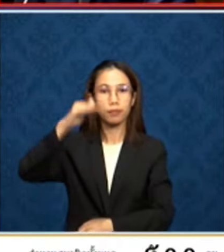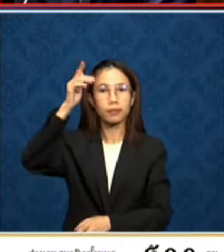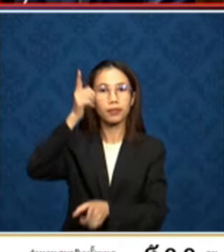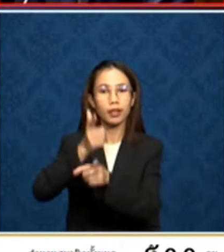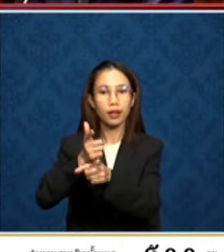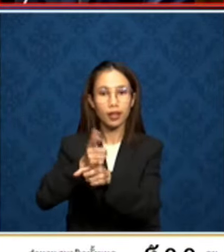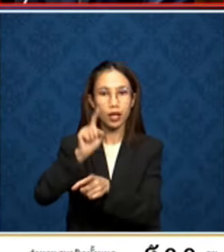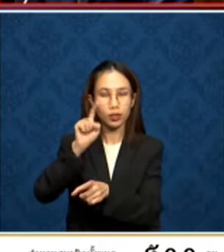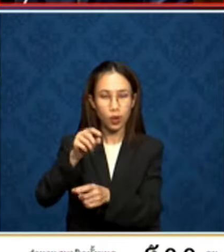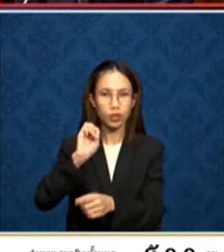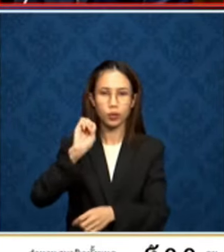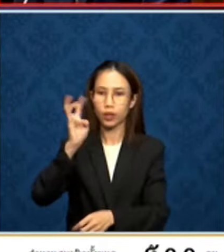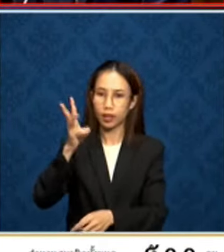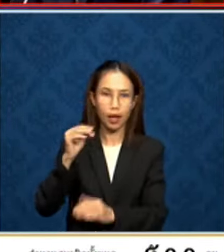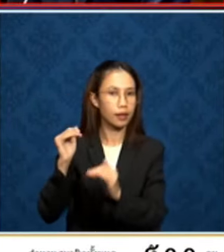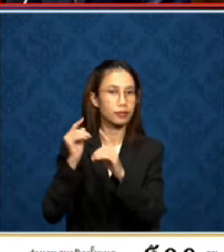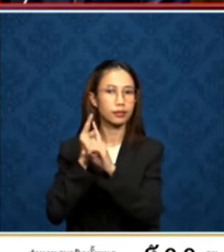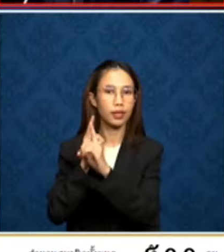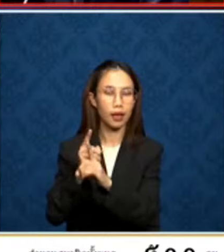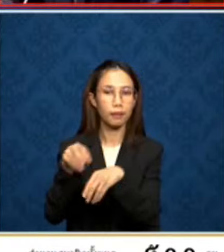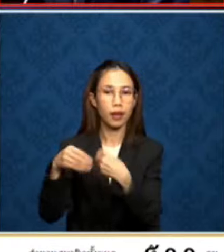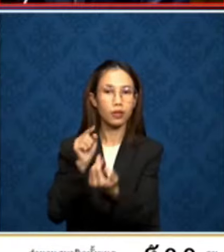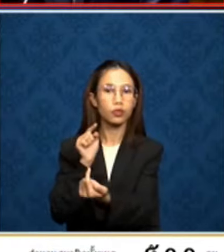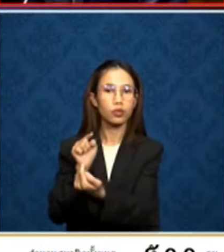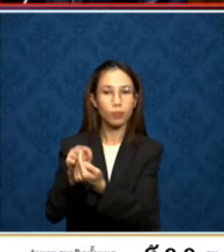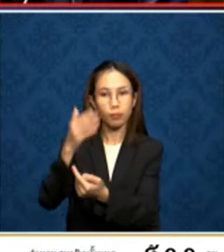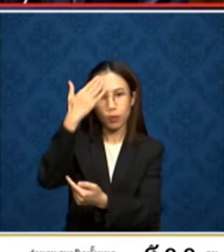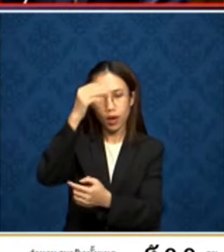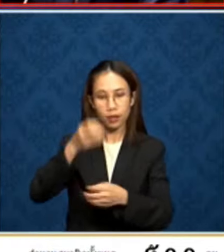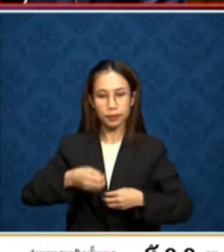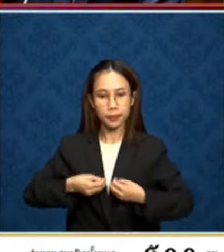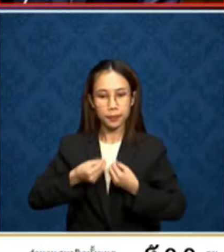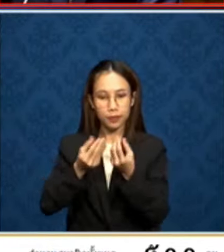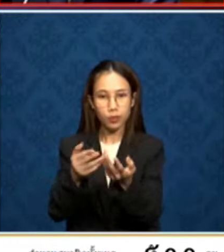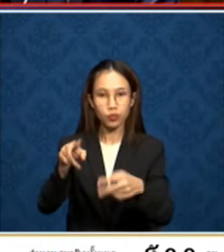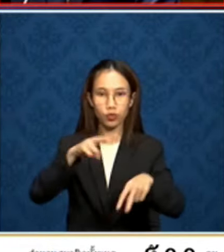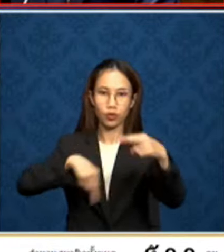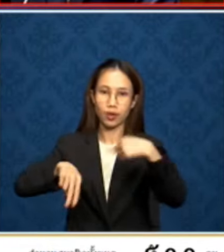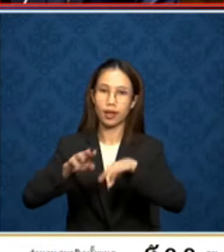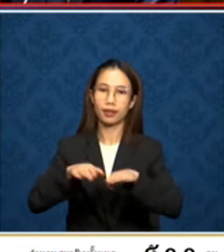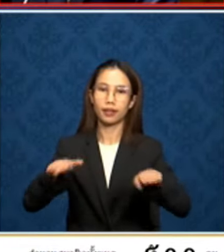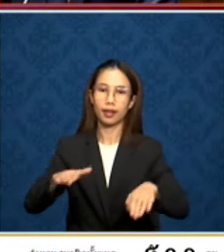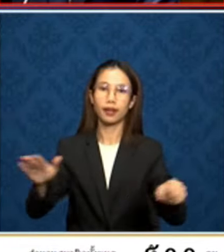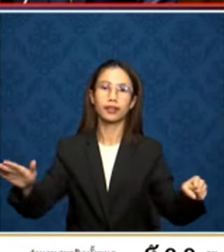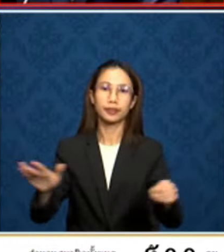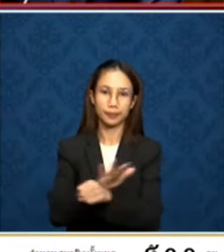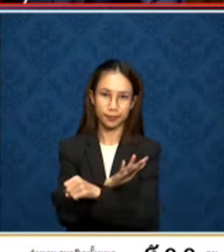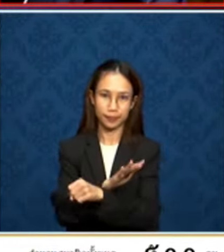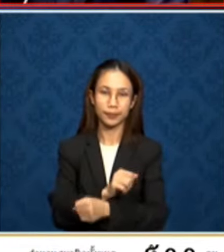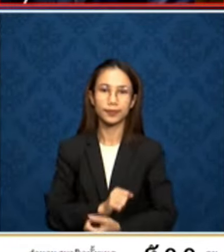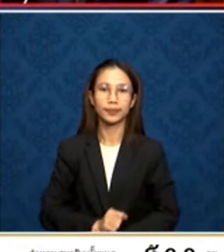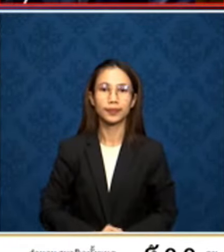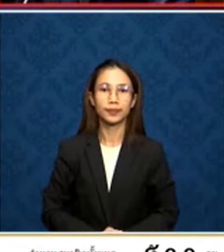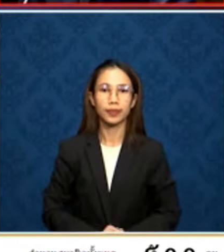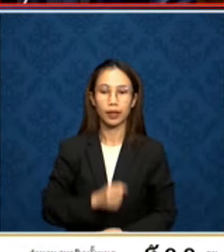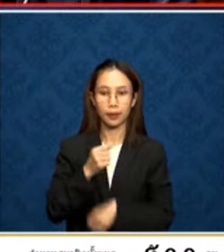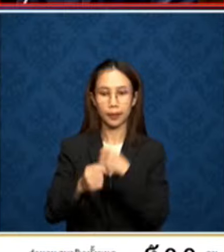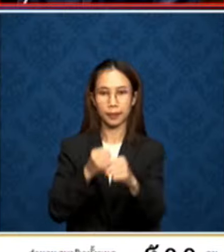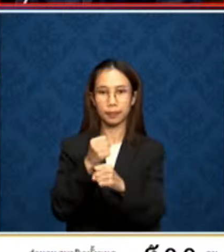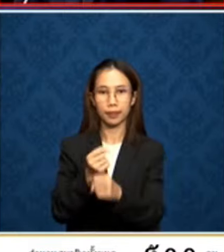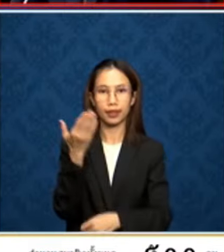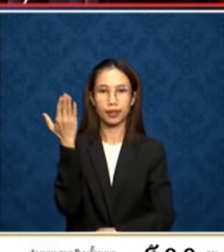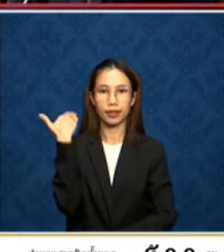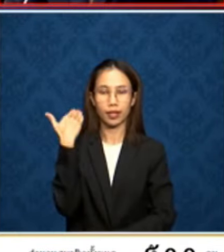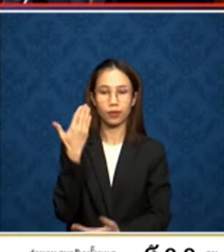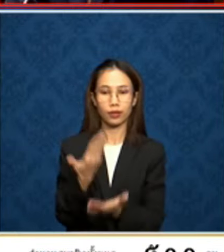ที่จะได้รับสวัสดิการอย่างเหมาะสมเพื่อที่จะทุ่มเทดูแลเยาวชนของเราได้อย่างมีประสิทธิภาพในปีที่แล้วนะคะได้รับ